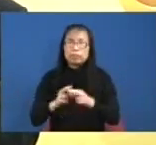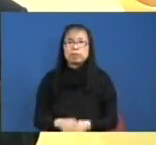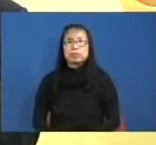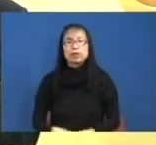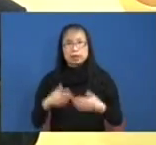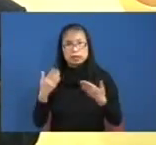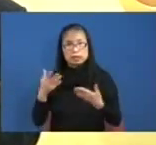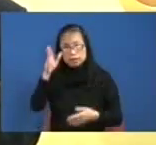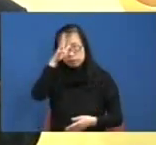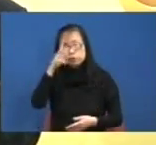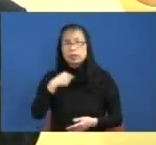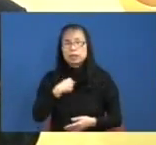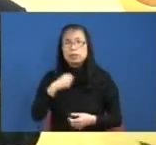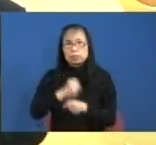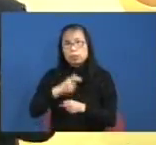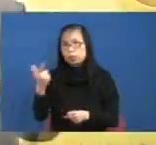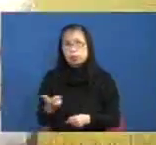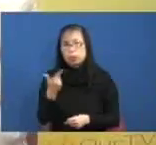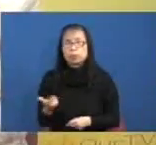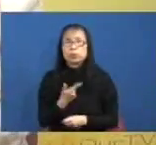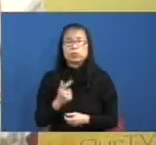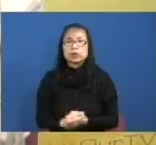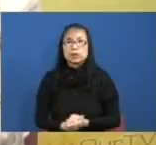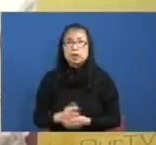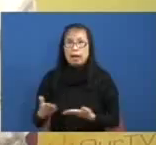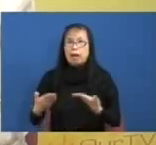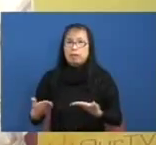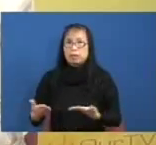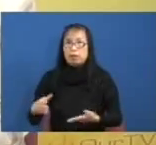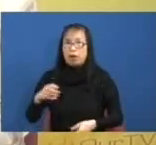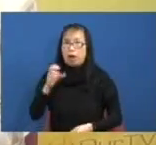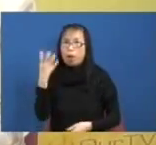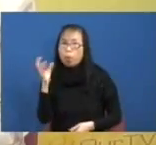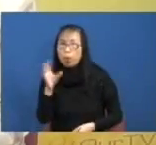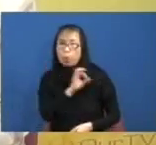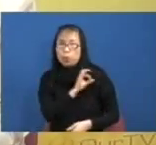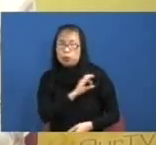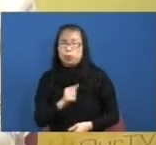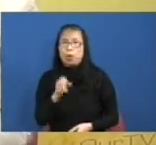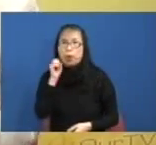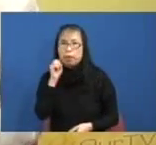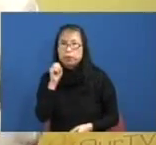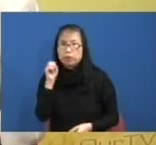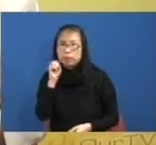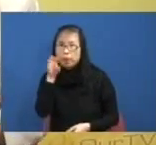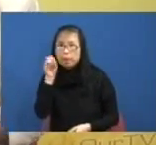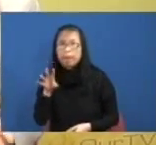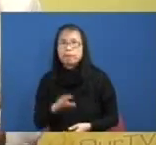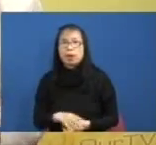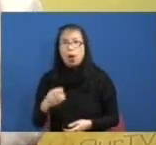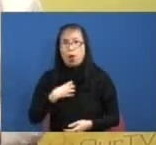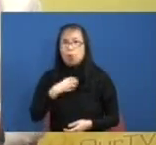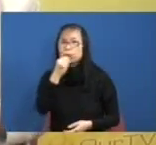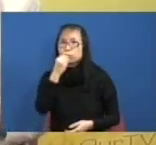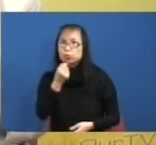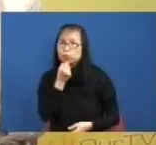府咧係需要做好多功夫。 呢樣嘢咧，即係趁阿黃會長喺度，我都想 explore 因為其實我好中意飲